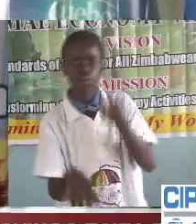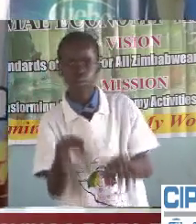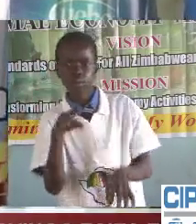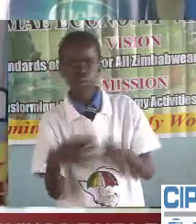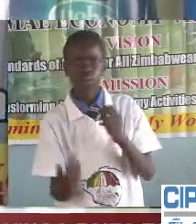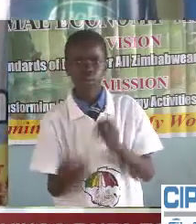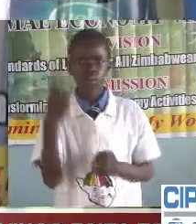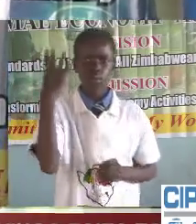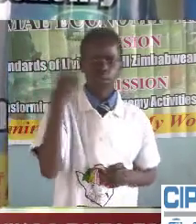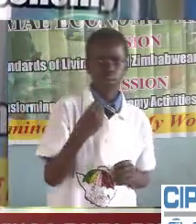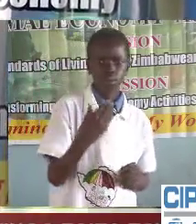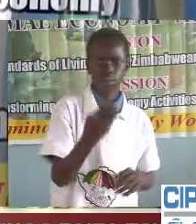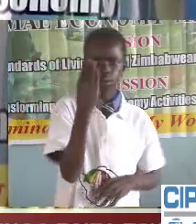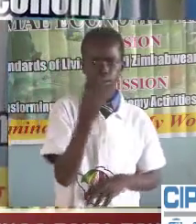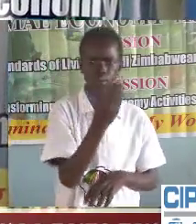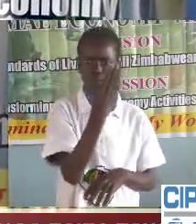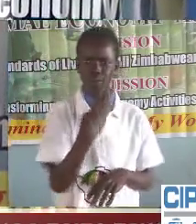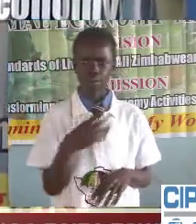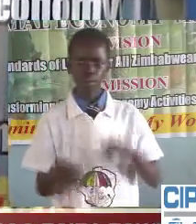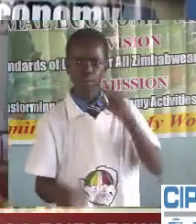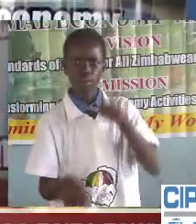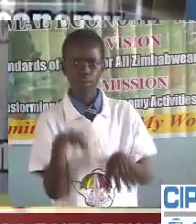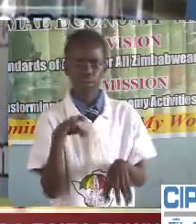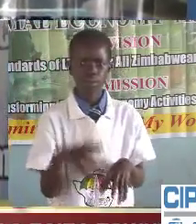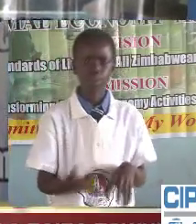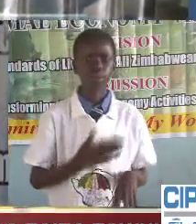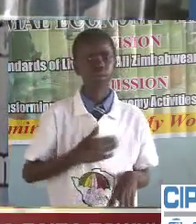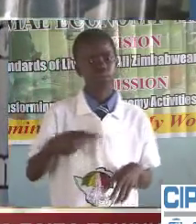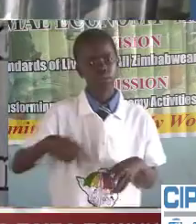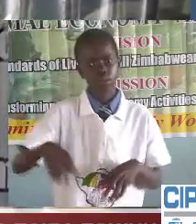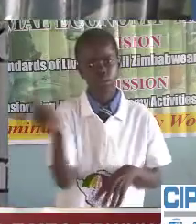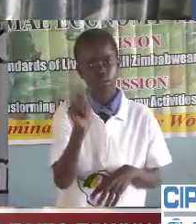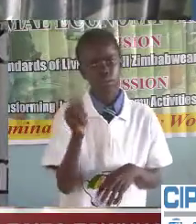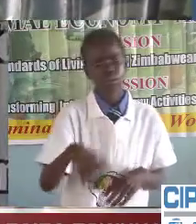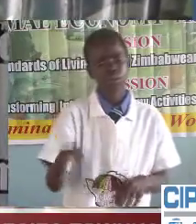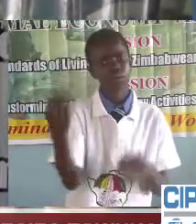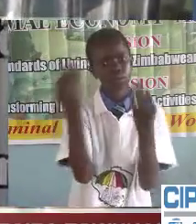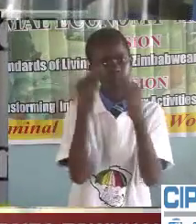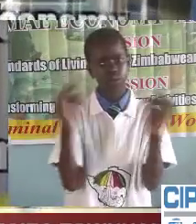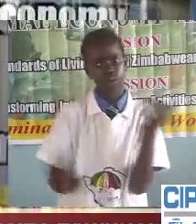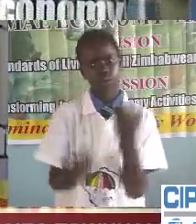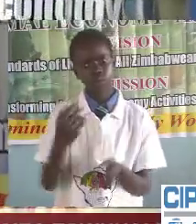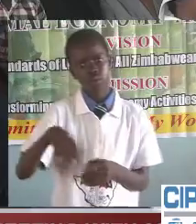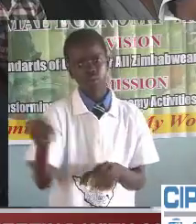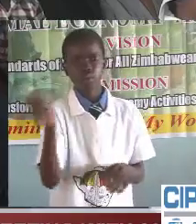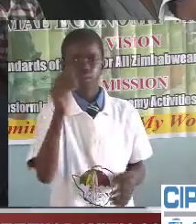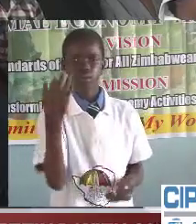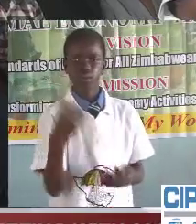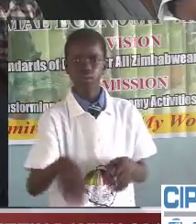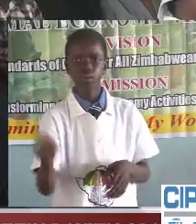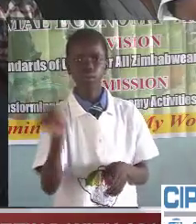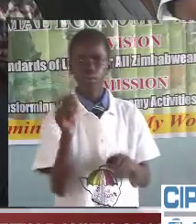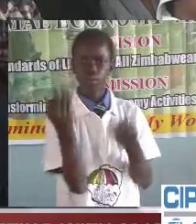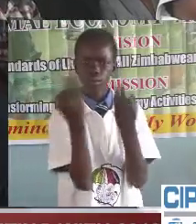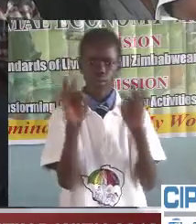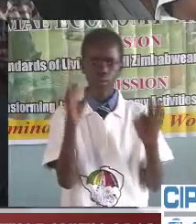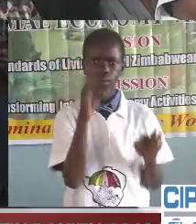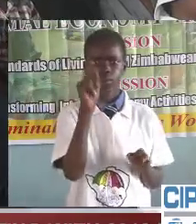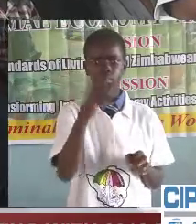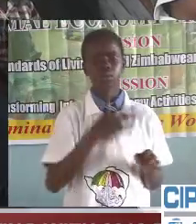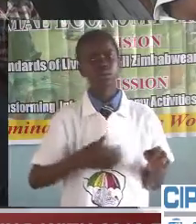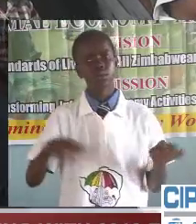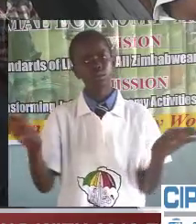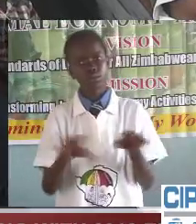neurema hanzi tichange tichida kuti vawane free medical access, uyezve tanzwawo vachitaura nezvekuti vanoda kuzoti vakwanise